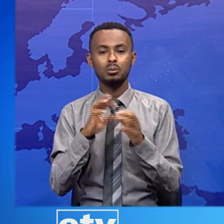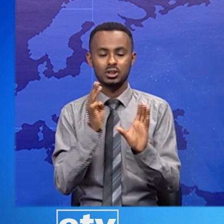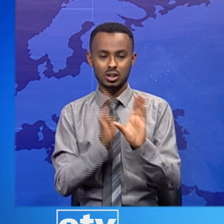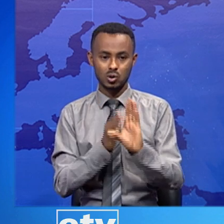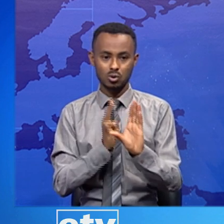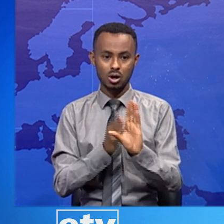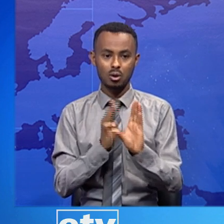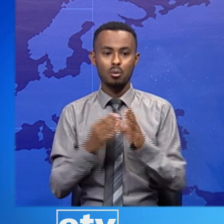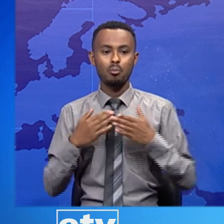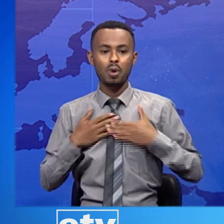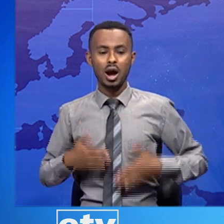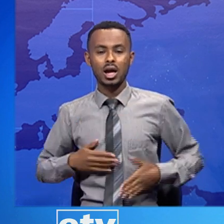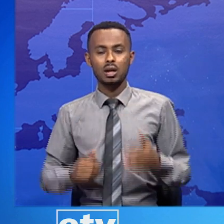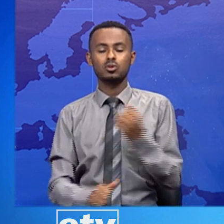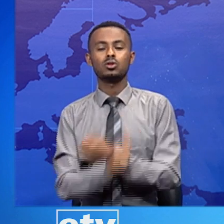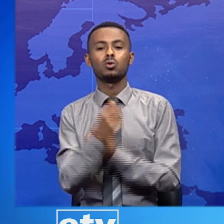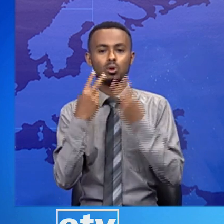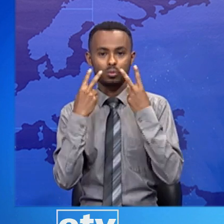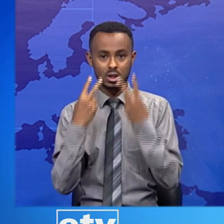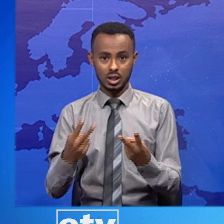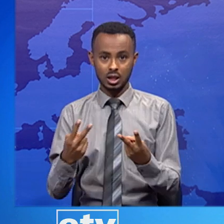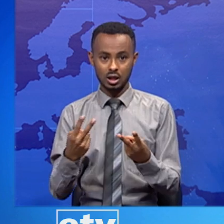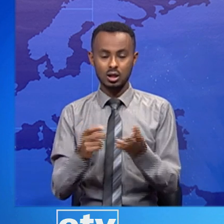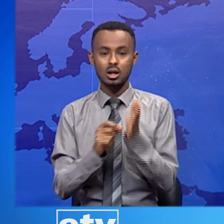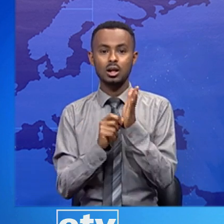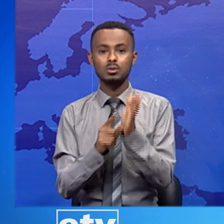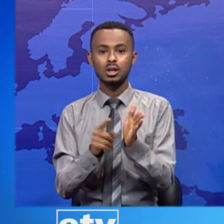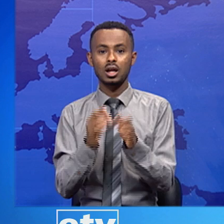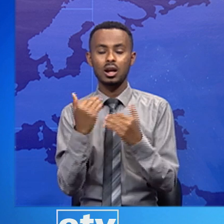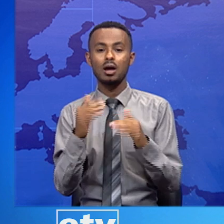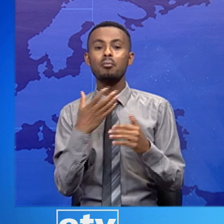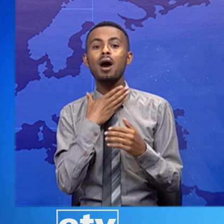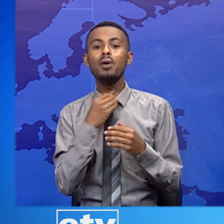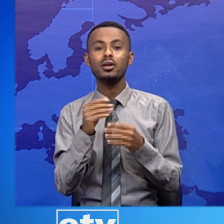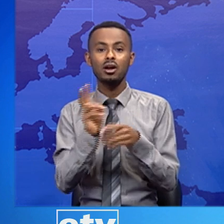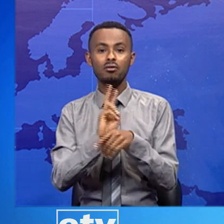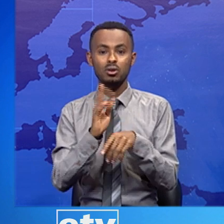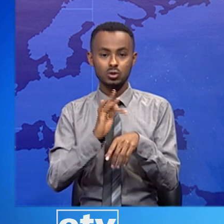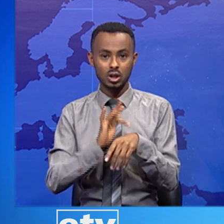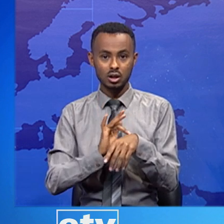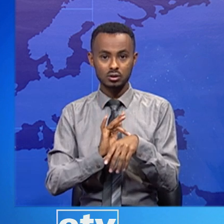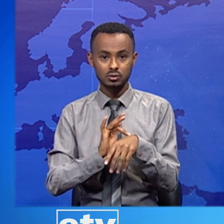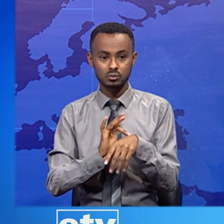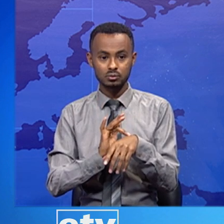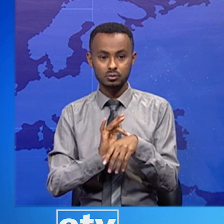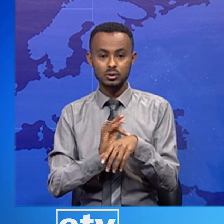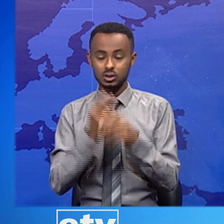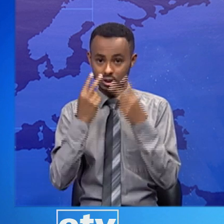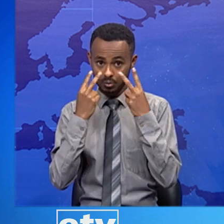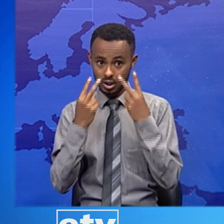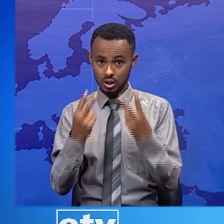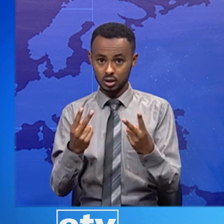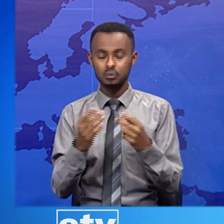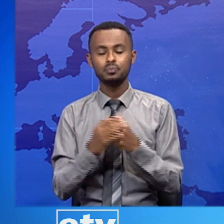ልቦናም በአካልም ሲጎዱ እንመለከታለን። ለምሳሌ ያህል በአማርኛ ፊልሞች ላይ ስንመለከት